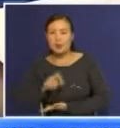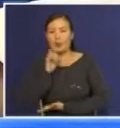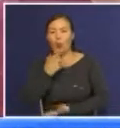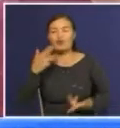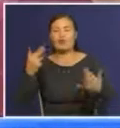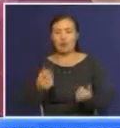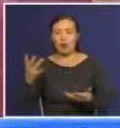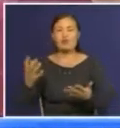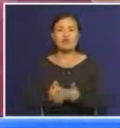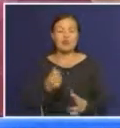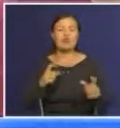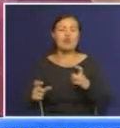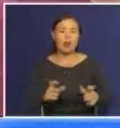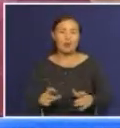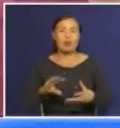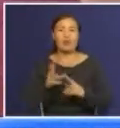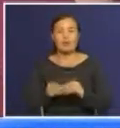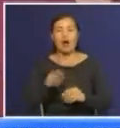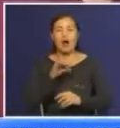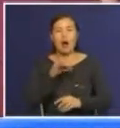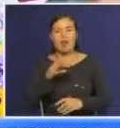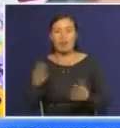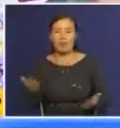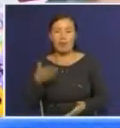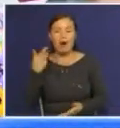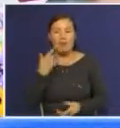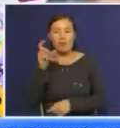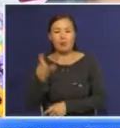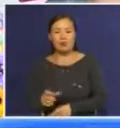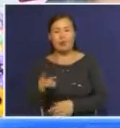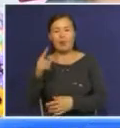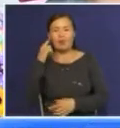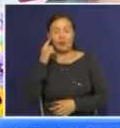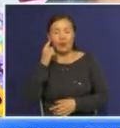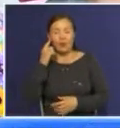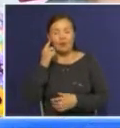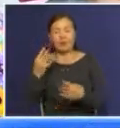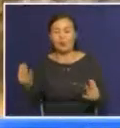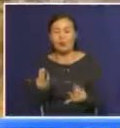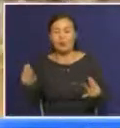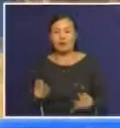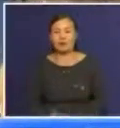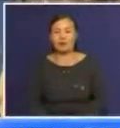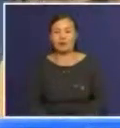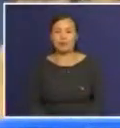словам экспертов, шахматы, как и ментальная арифметика, очень полезны для всестороннего интеллектуального развития личности.